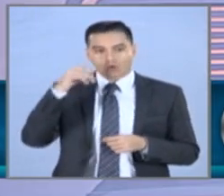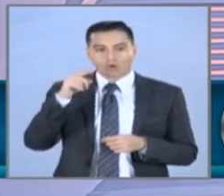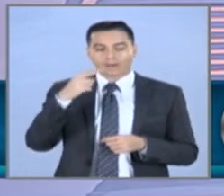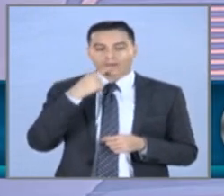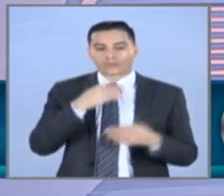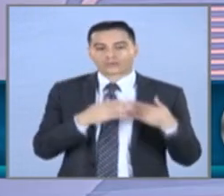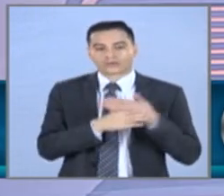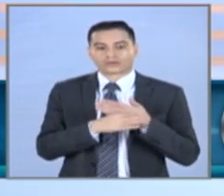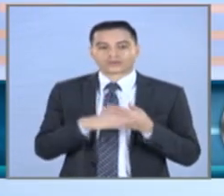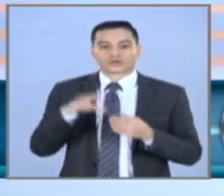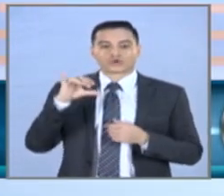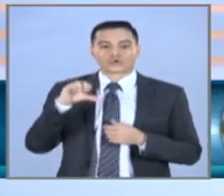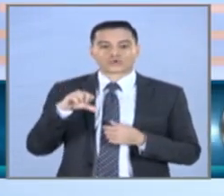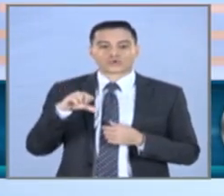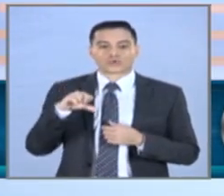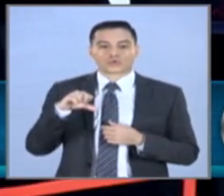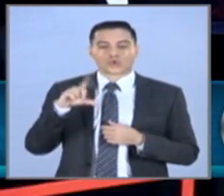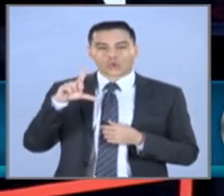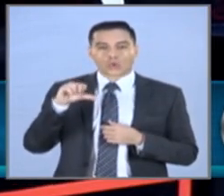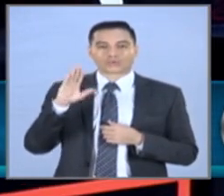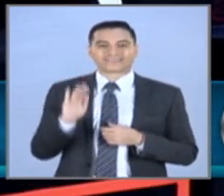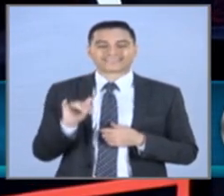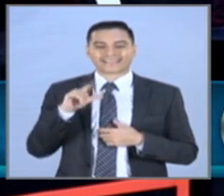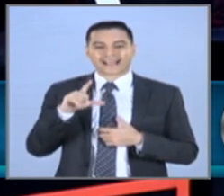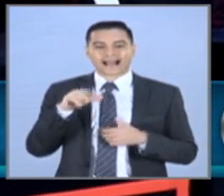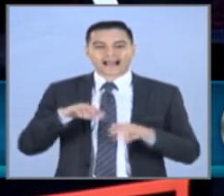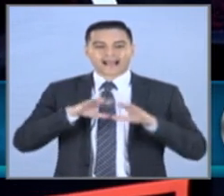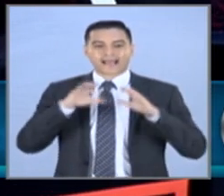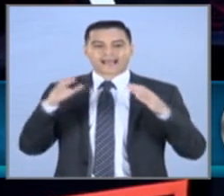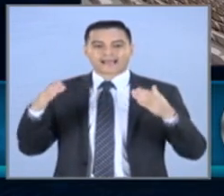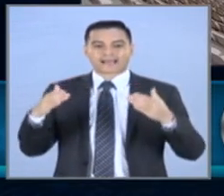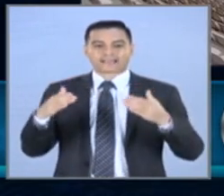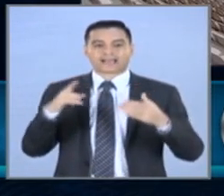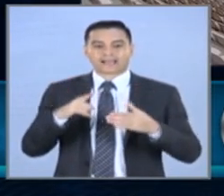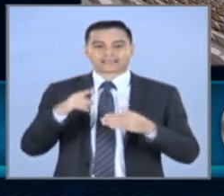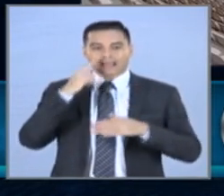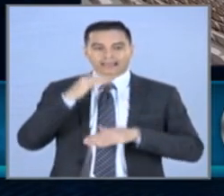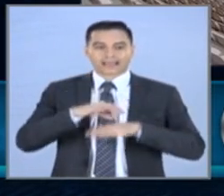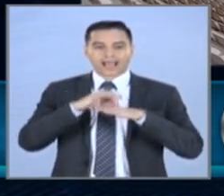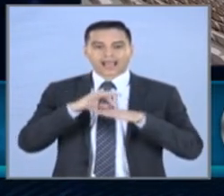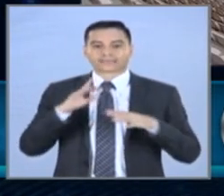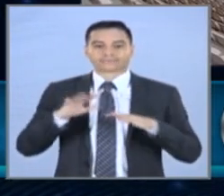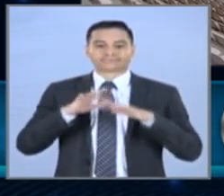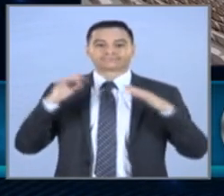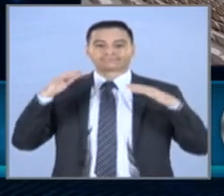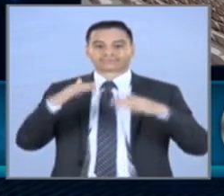لوسيل. طبعا لوسيل، استاد صديق للبيئة. والنهائي طبعا